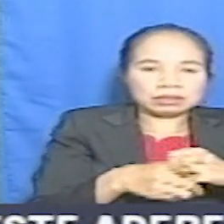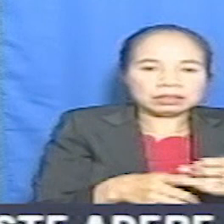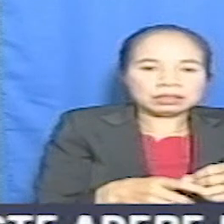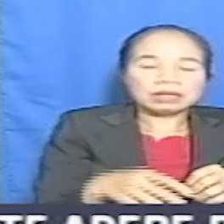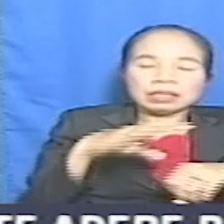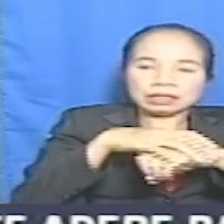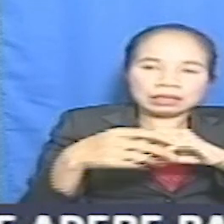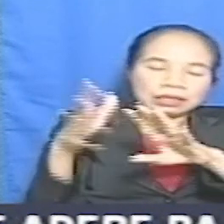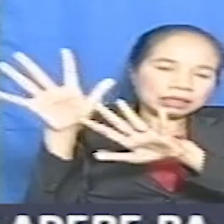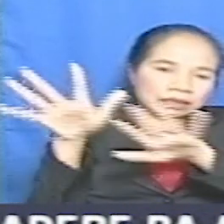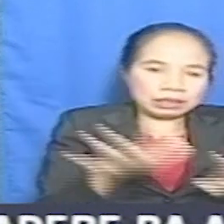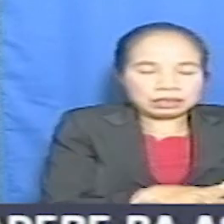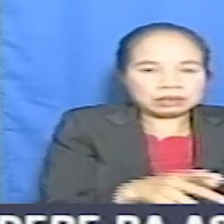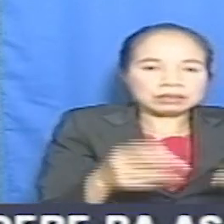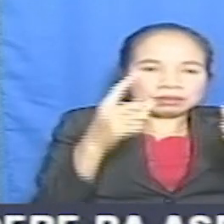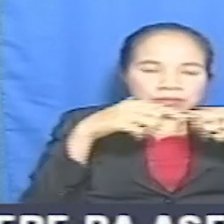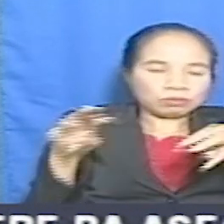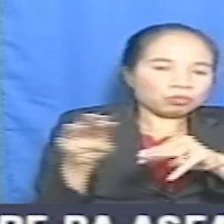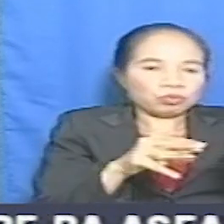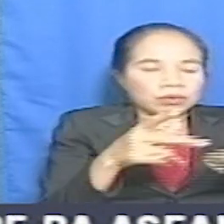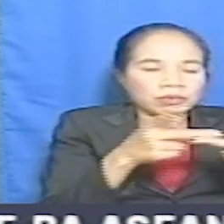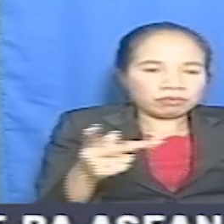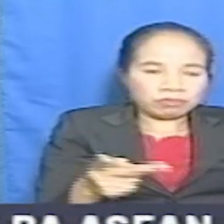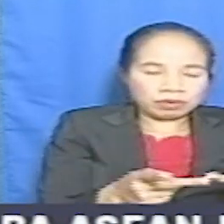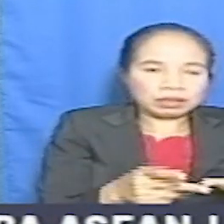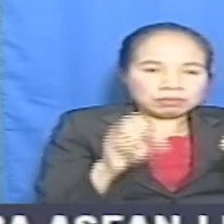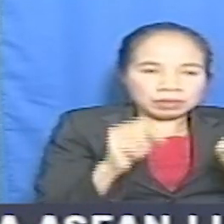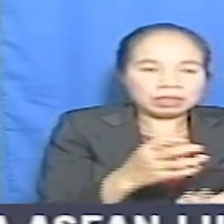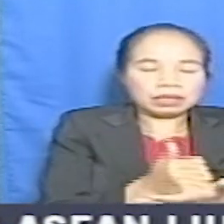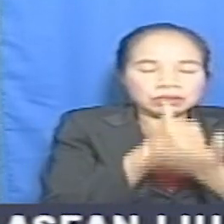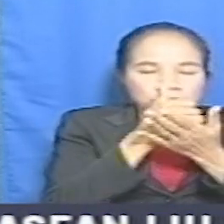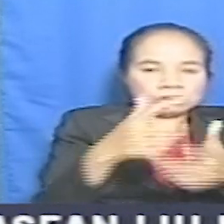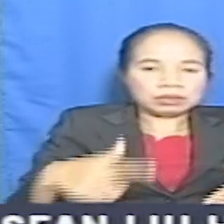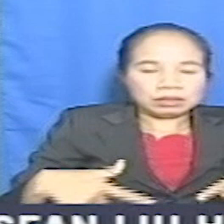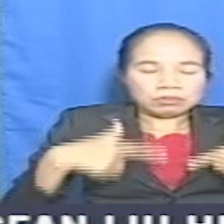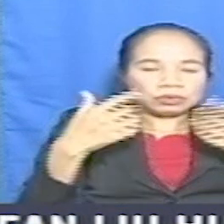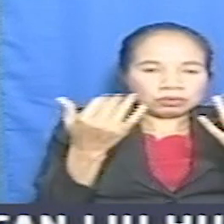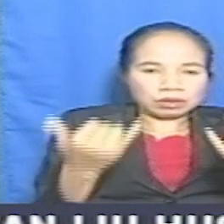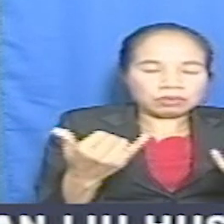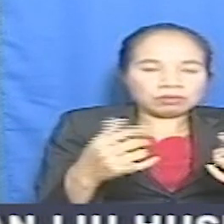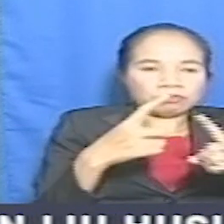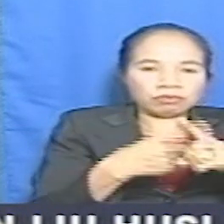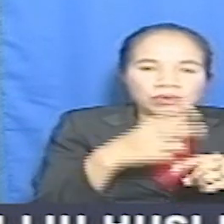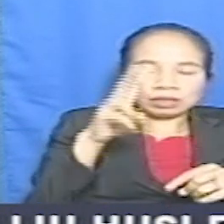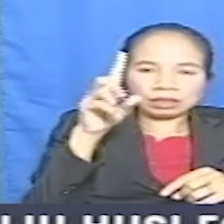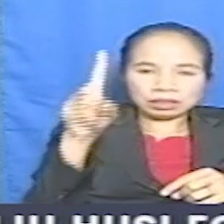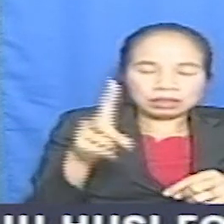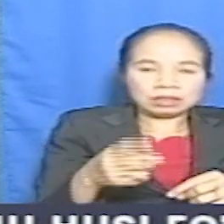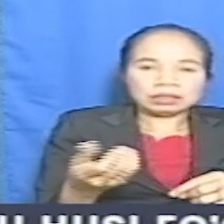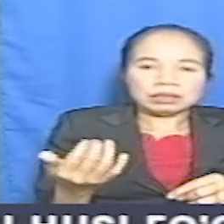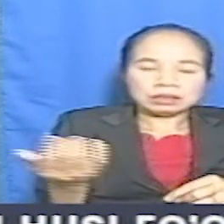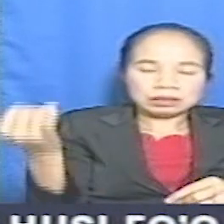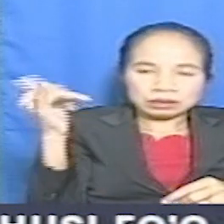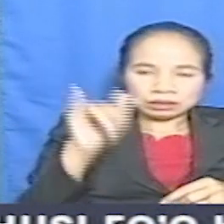rai halai maka sir eba koi afati improvisari dan atau nune bele salva nebe sir nebe vida nebe to agora durante fulan idana sir na